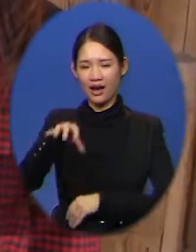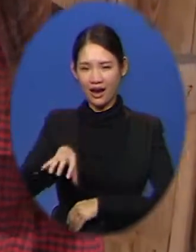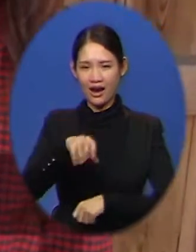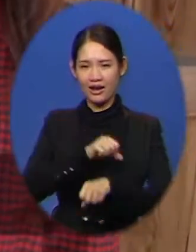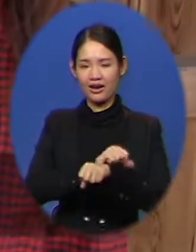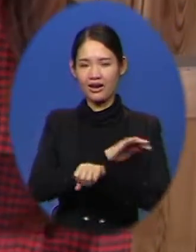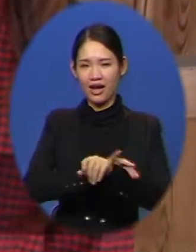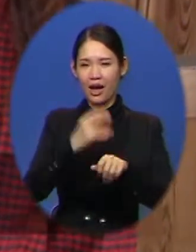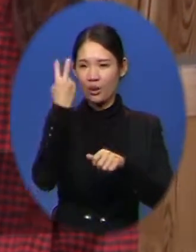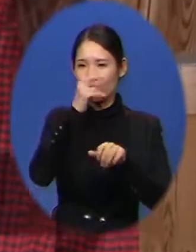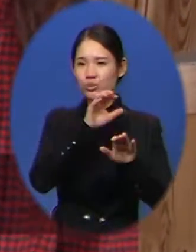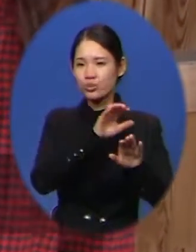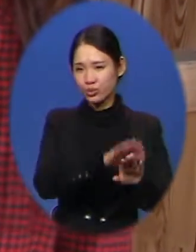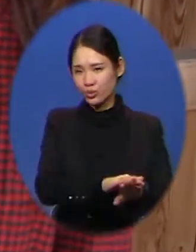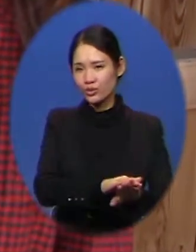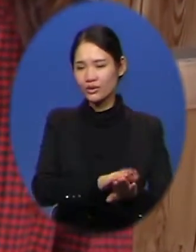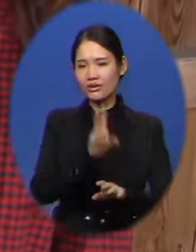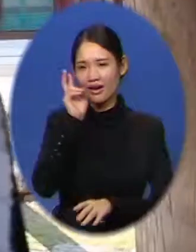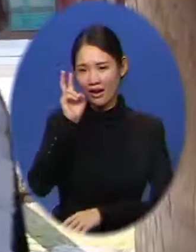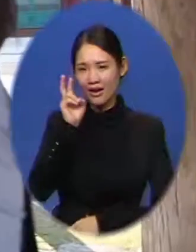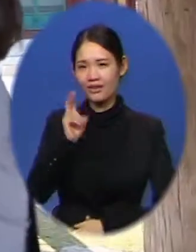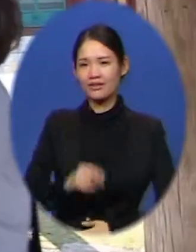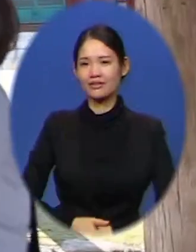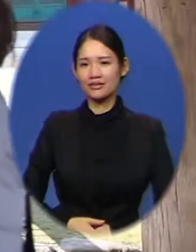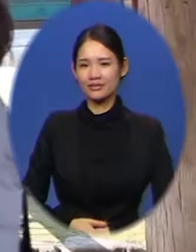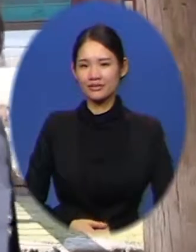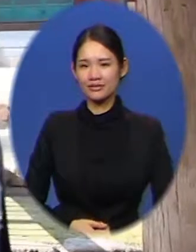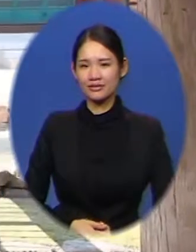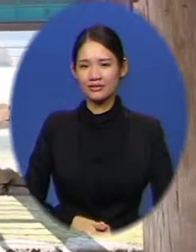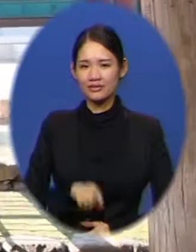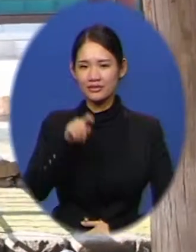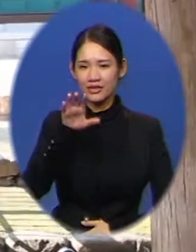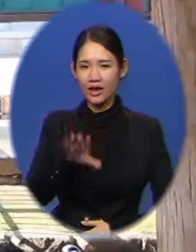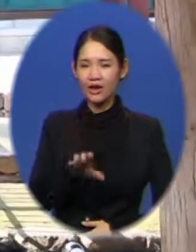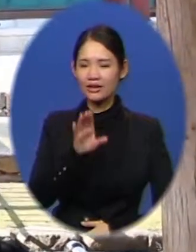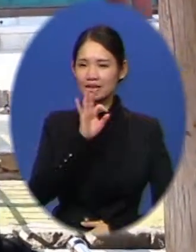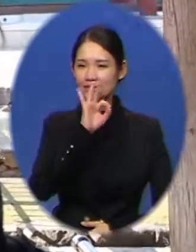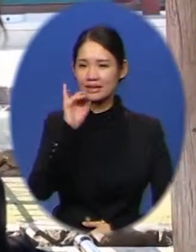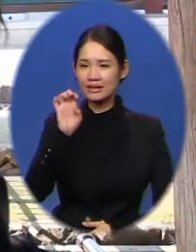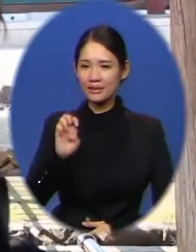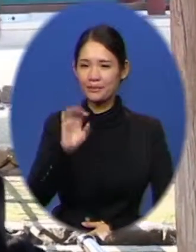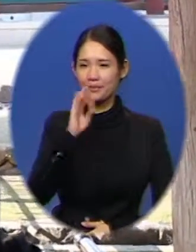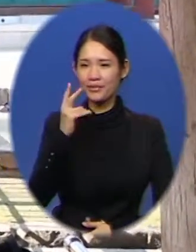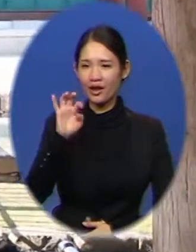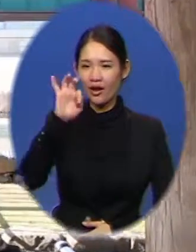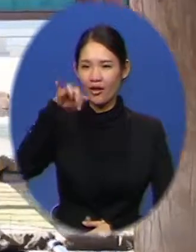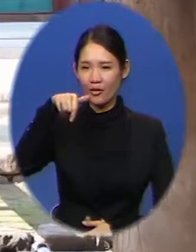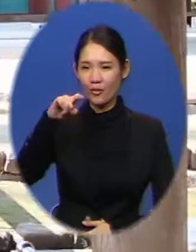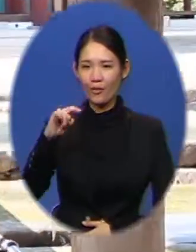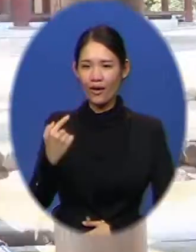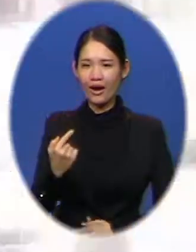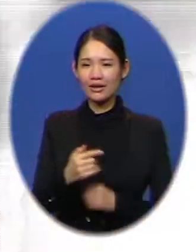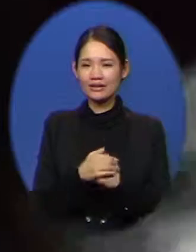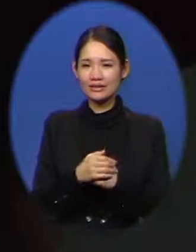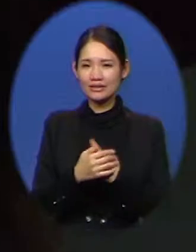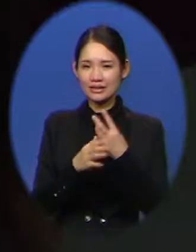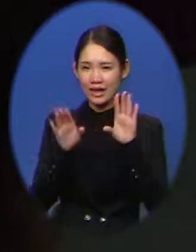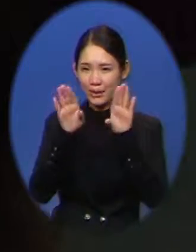있구나 생각을 많이 하게 됐어요. 바로 여기가 이명관 산문입니다.